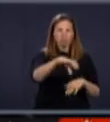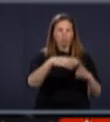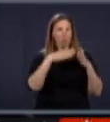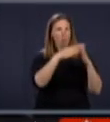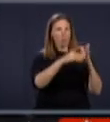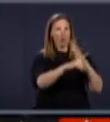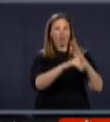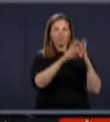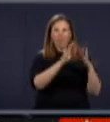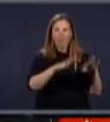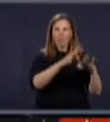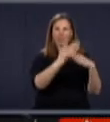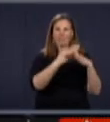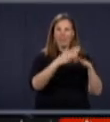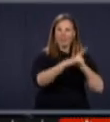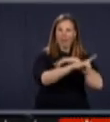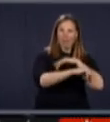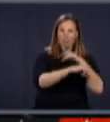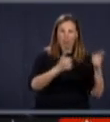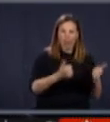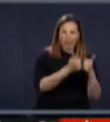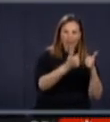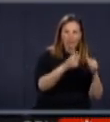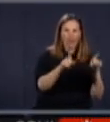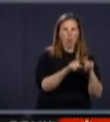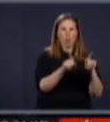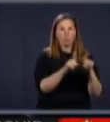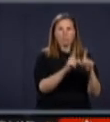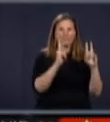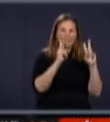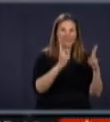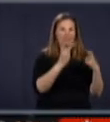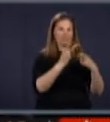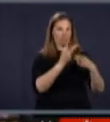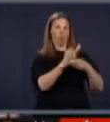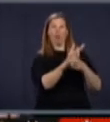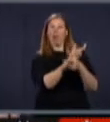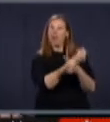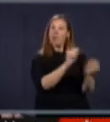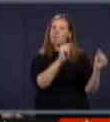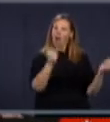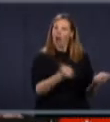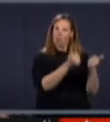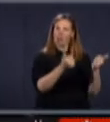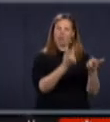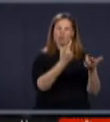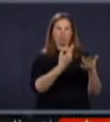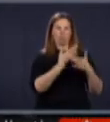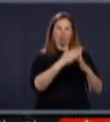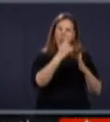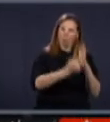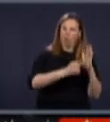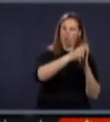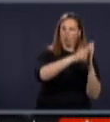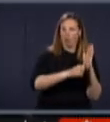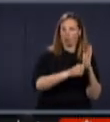personnel, qu'ils aient les plateaux techniques, dont évidemment les lits disponibles, pour reprendre ces